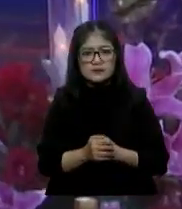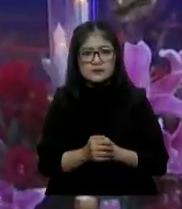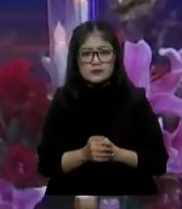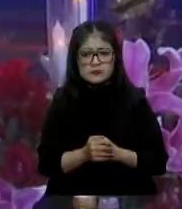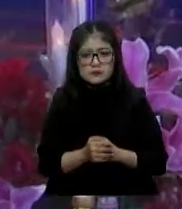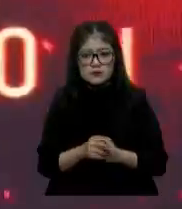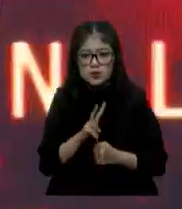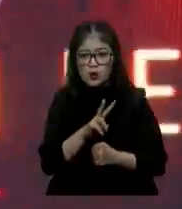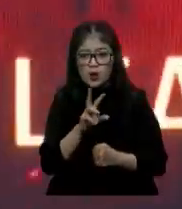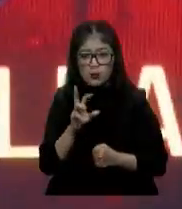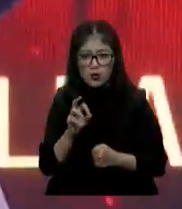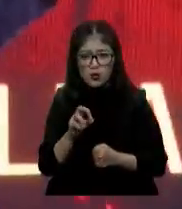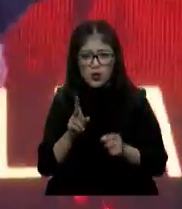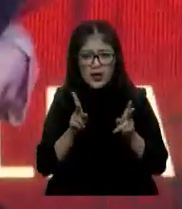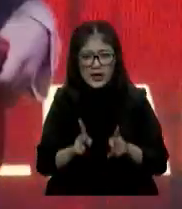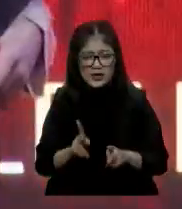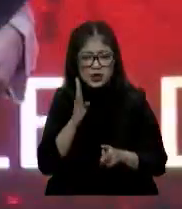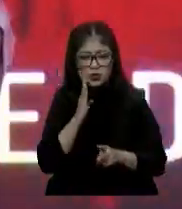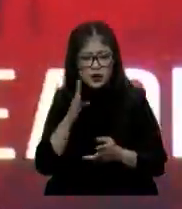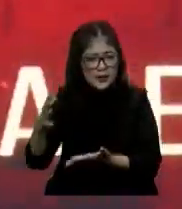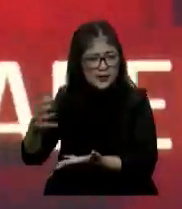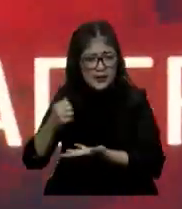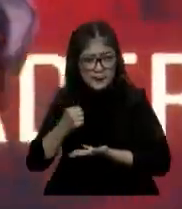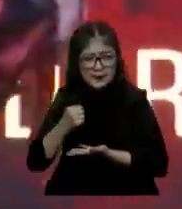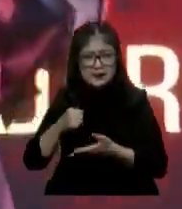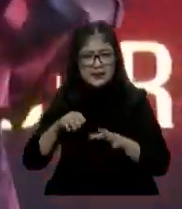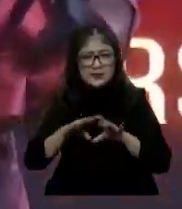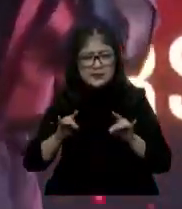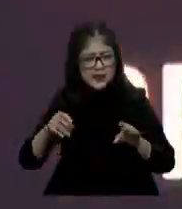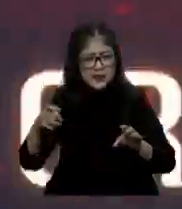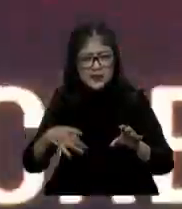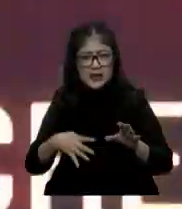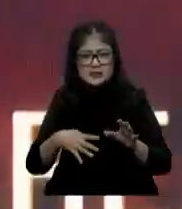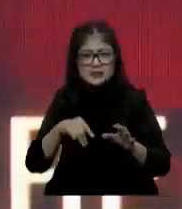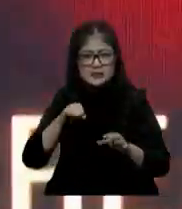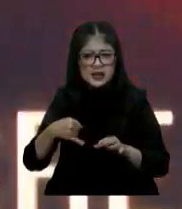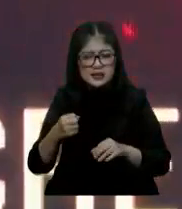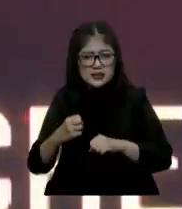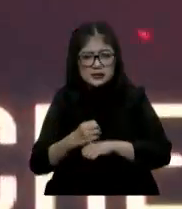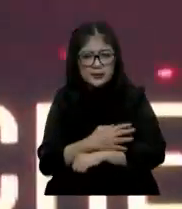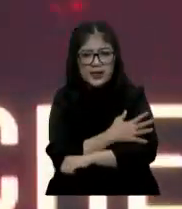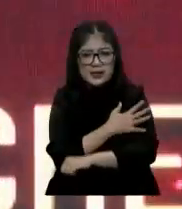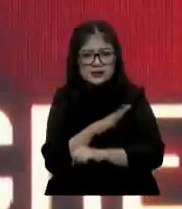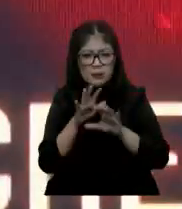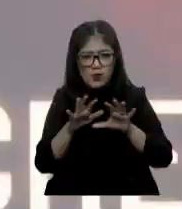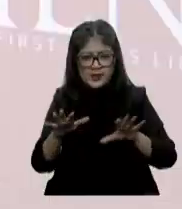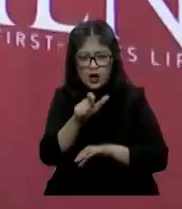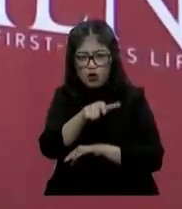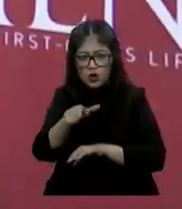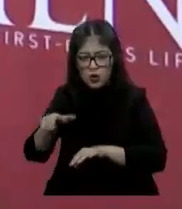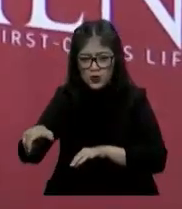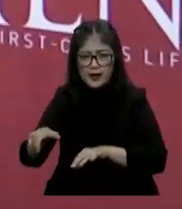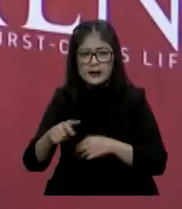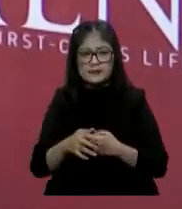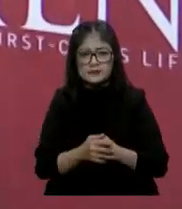20 sosok muda menerima penghargaan atas kerja keras dan prestasi serta mampu menjadi inspirasi bagi banyak orang. Dengan